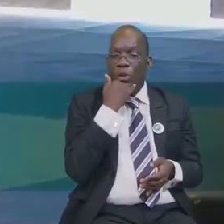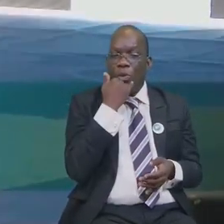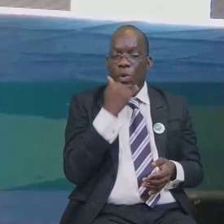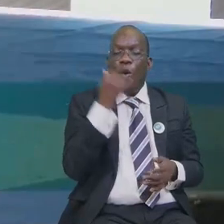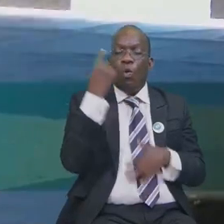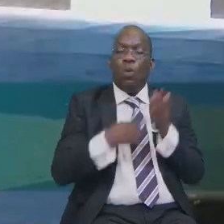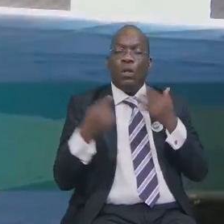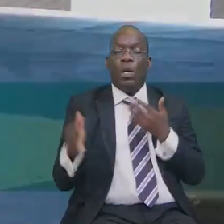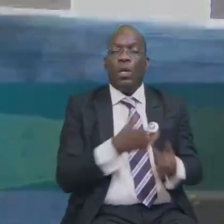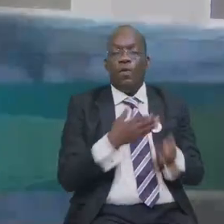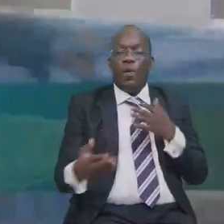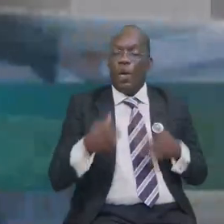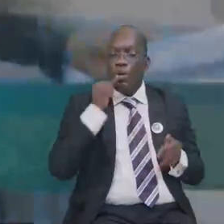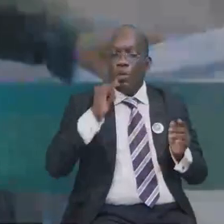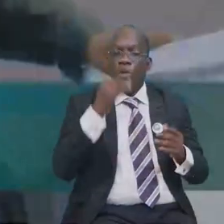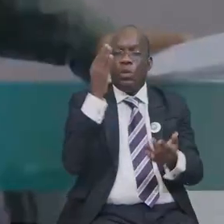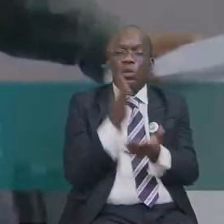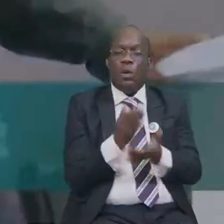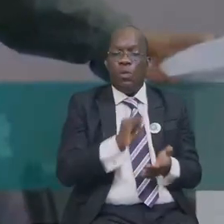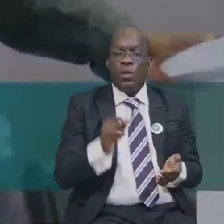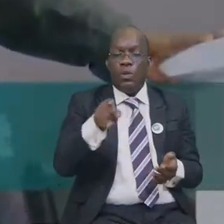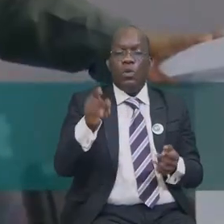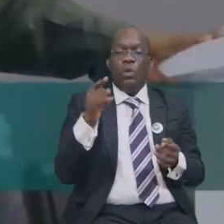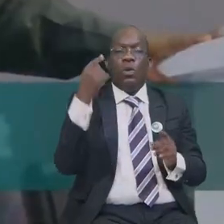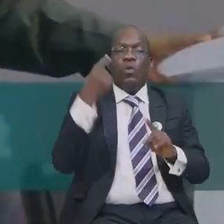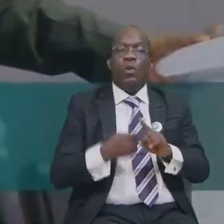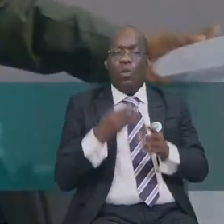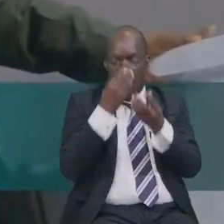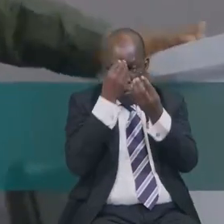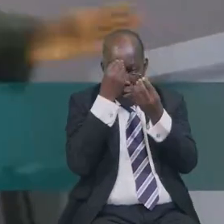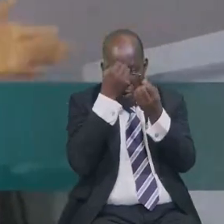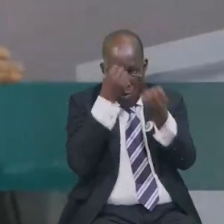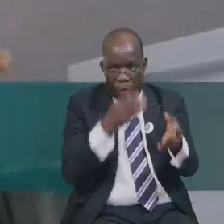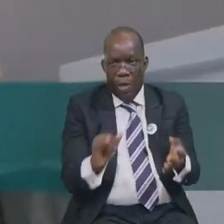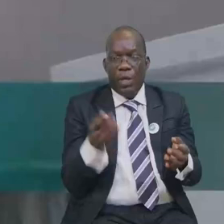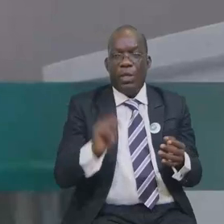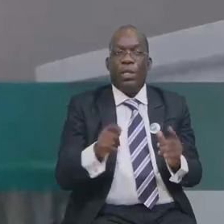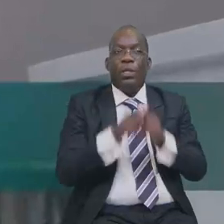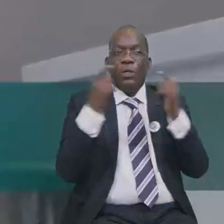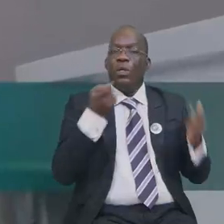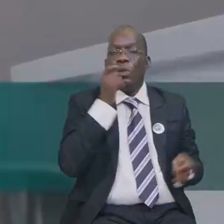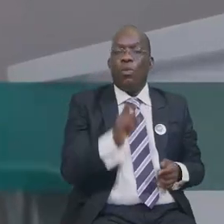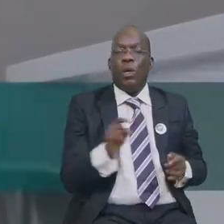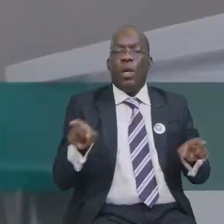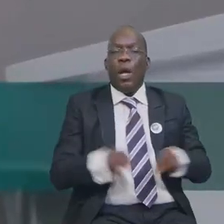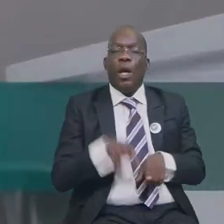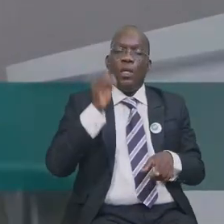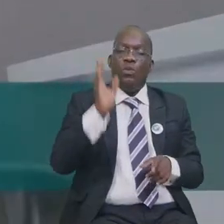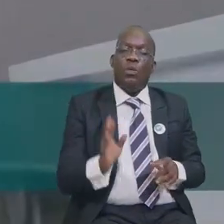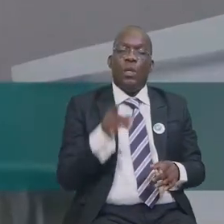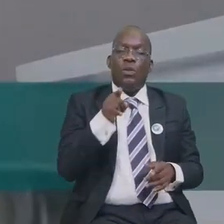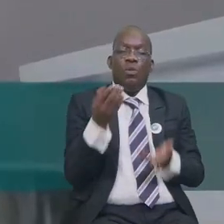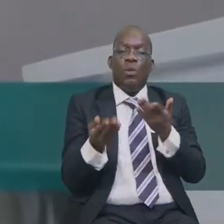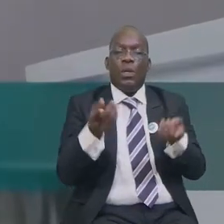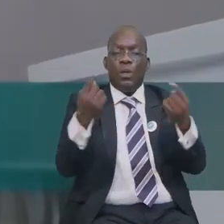empêchait d'obéir à la grande commission, en tant que ministre, vous devez venir devant le Seigneur. Et vous devez venir devant